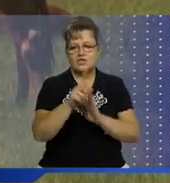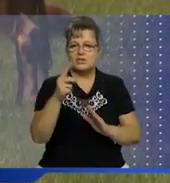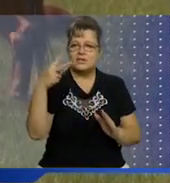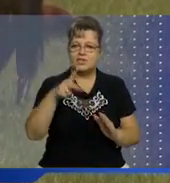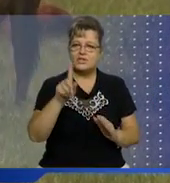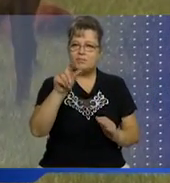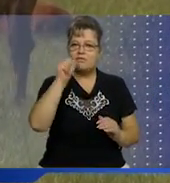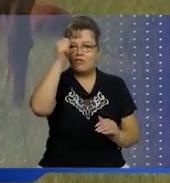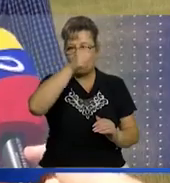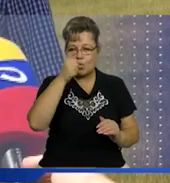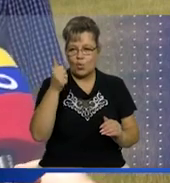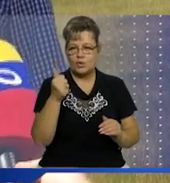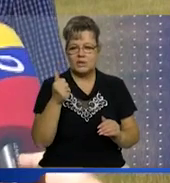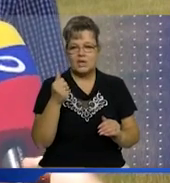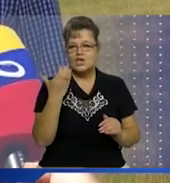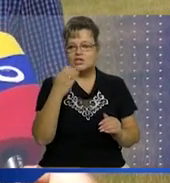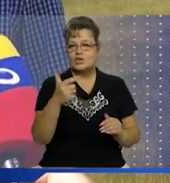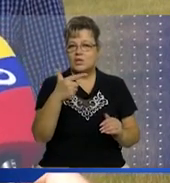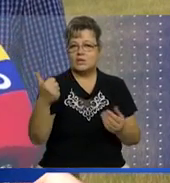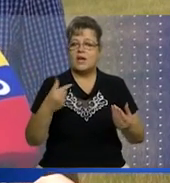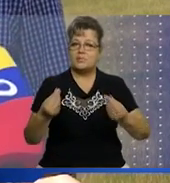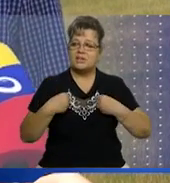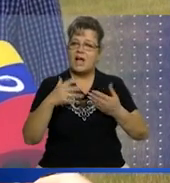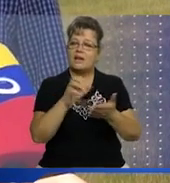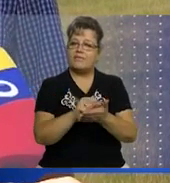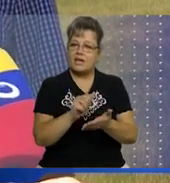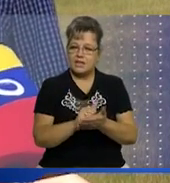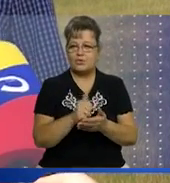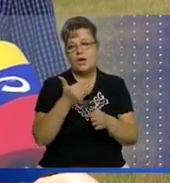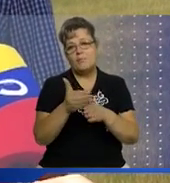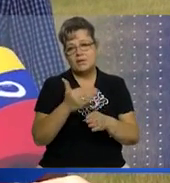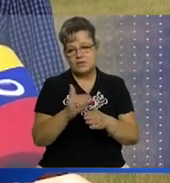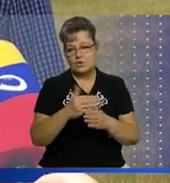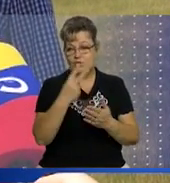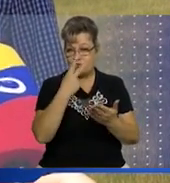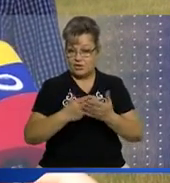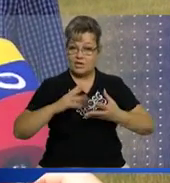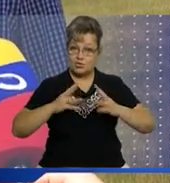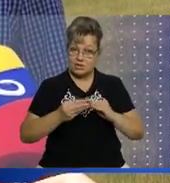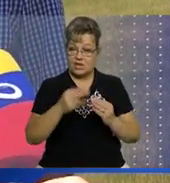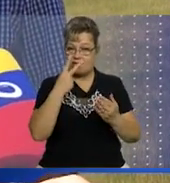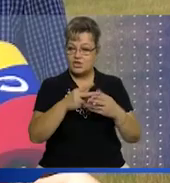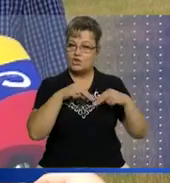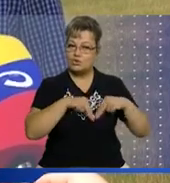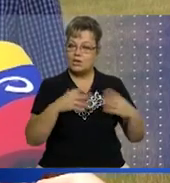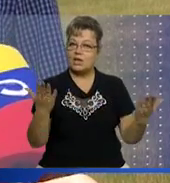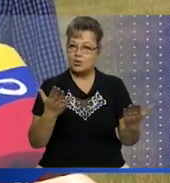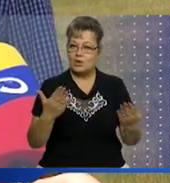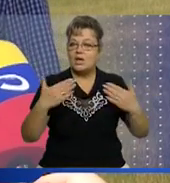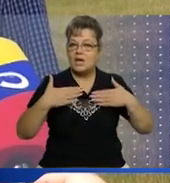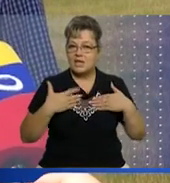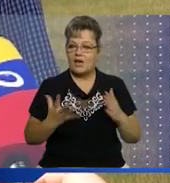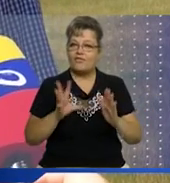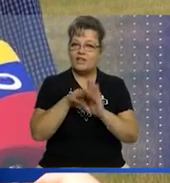ноги. Начинал я с 2001 года, из 100 гектар, мне дали в аренду, и потихоньку, видя результаты,